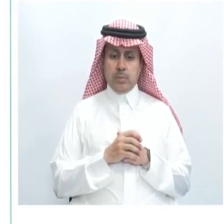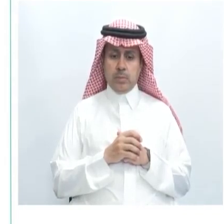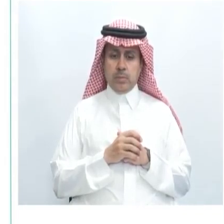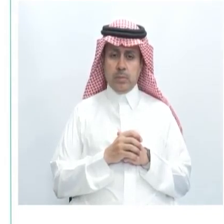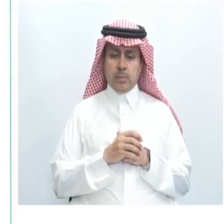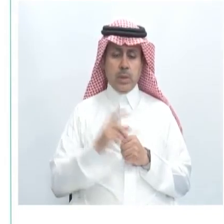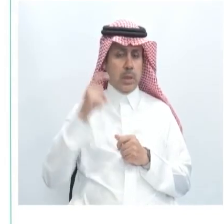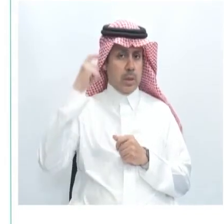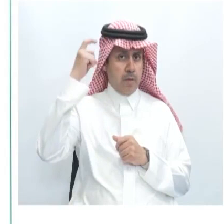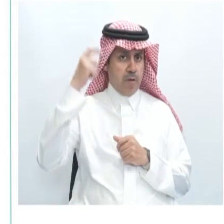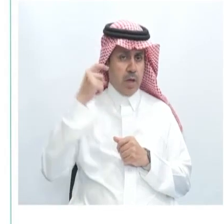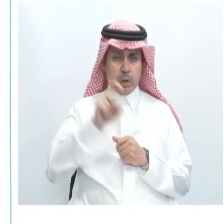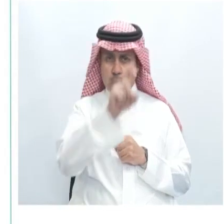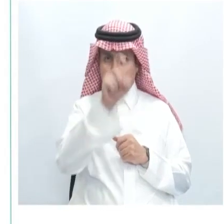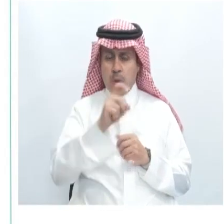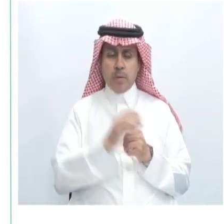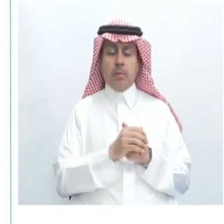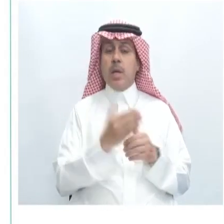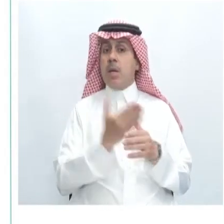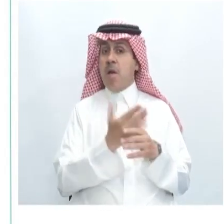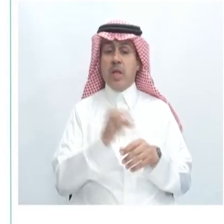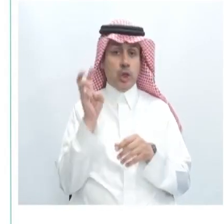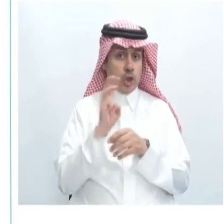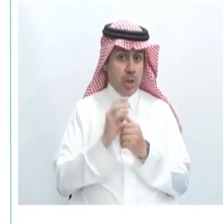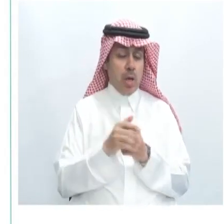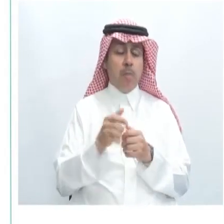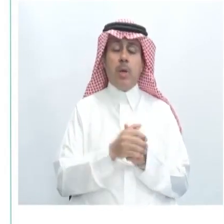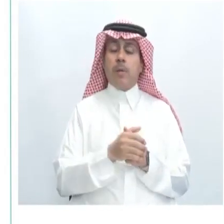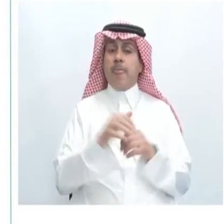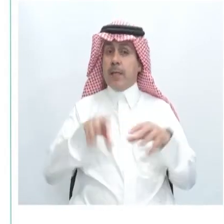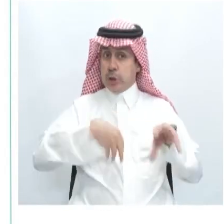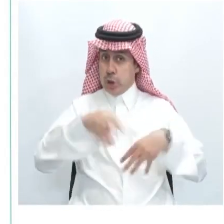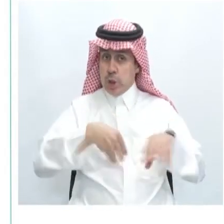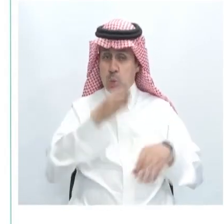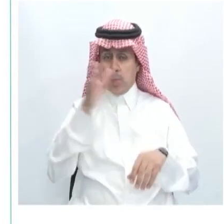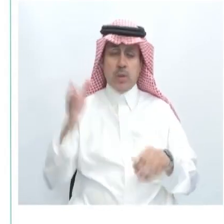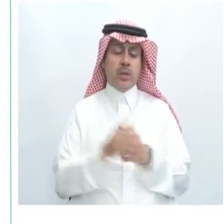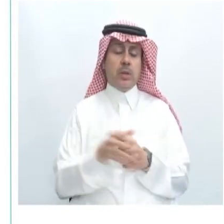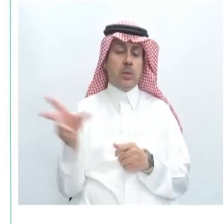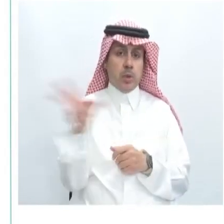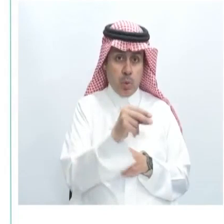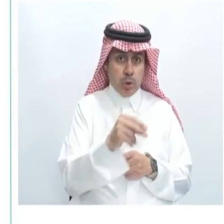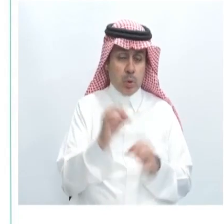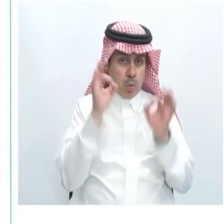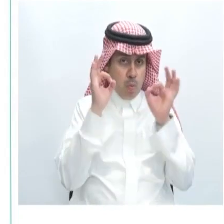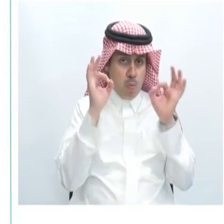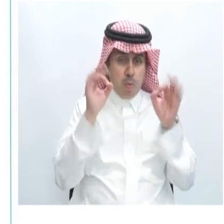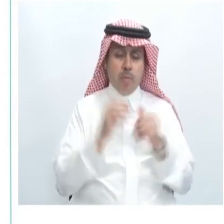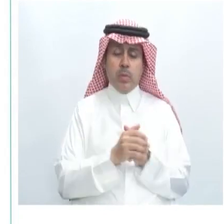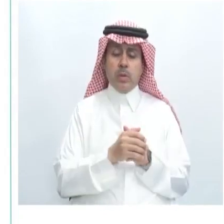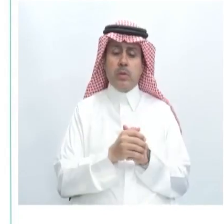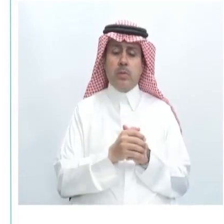دعونا نتساءل لماذا تحتاج الشركه الى تسويق منتجاتها اذا كانت ذا جوده مميزه